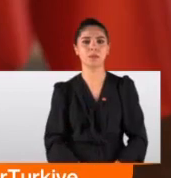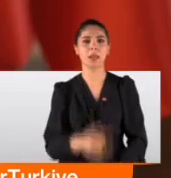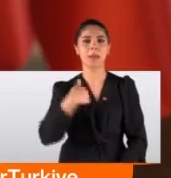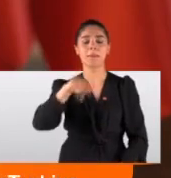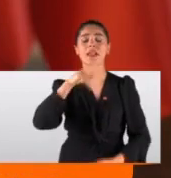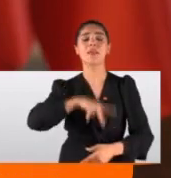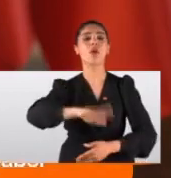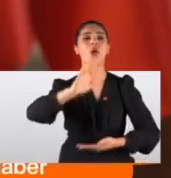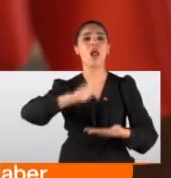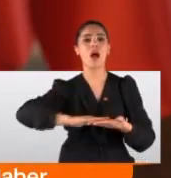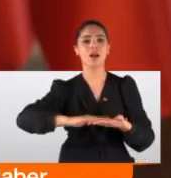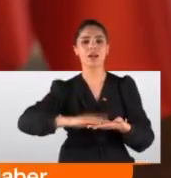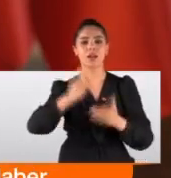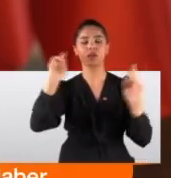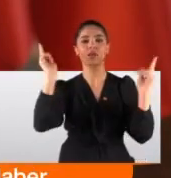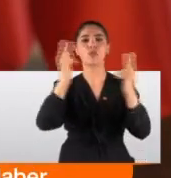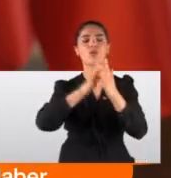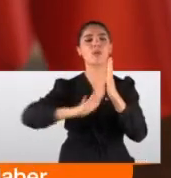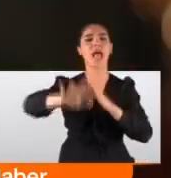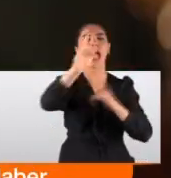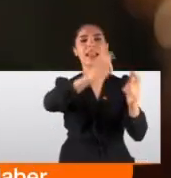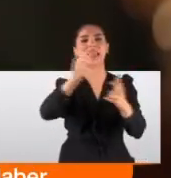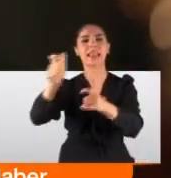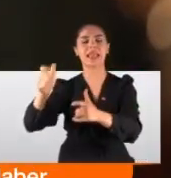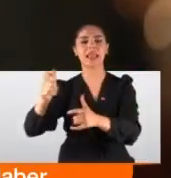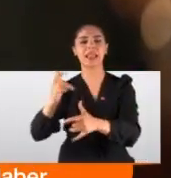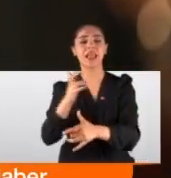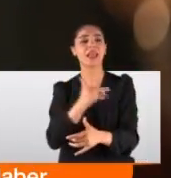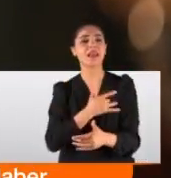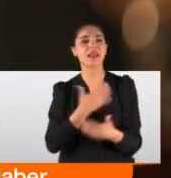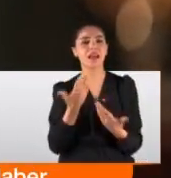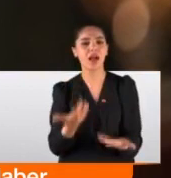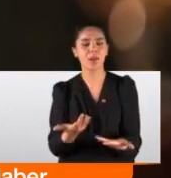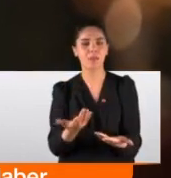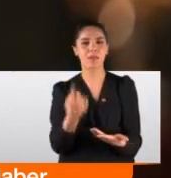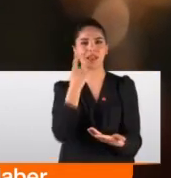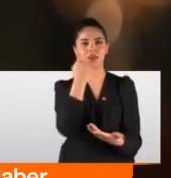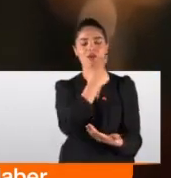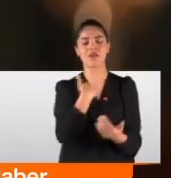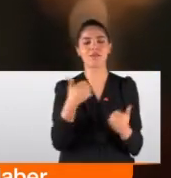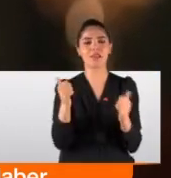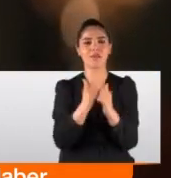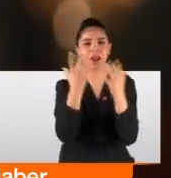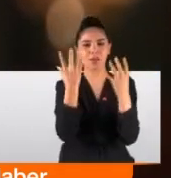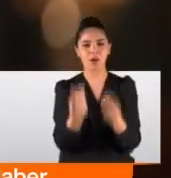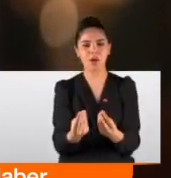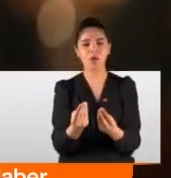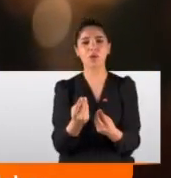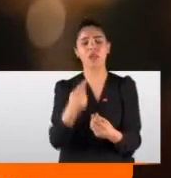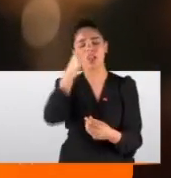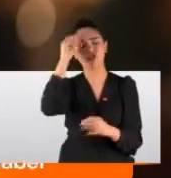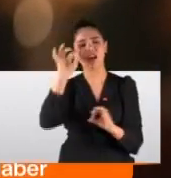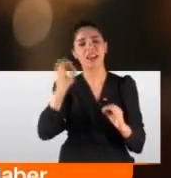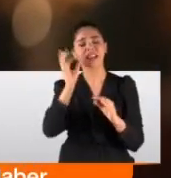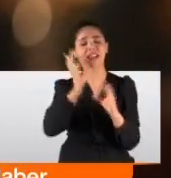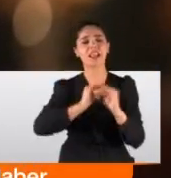Bizim yoldaşımız dünyanın dört bir yanında kalbini ve gözlerini bize dikmiş mazlumların